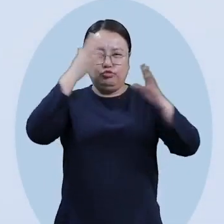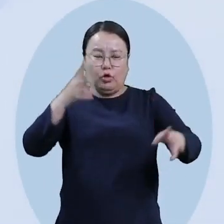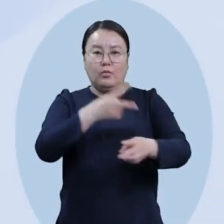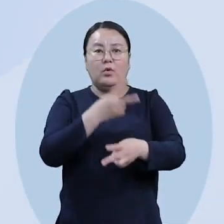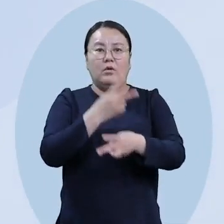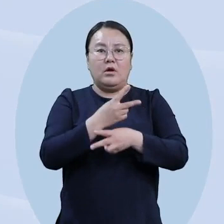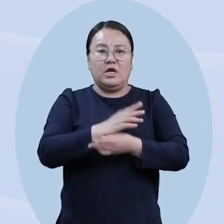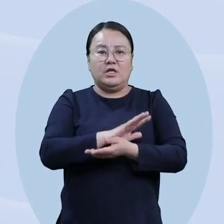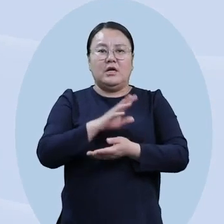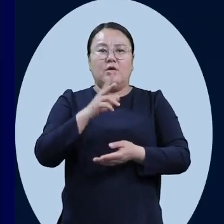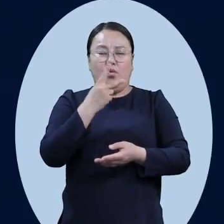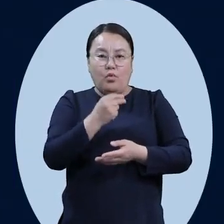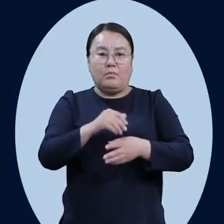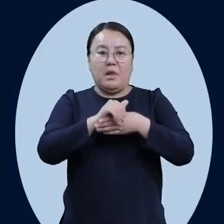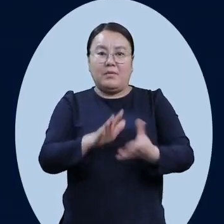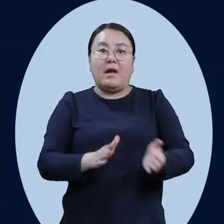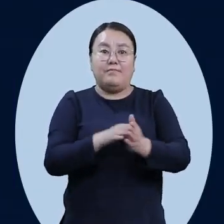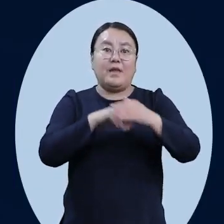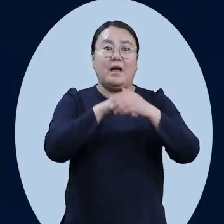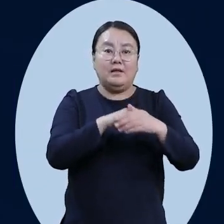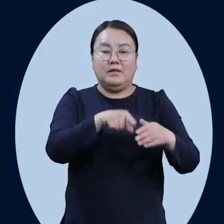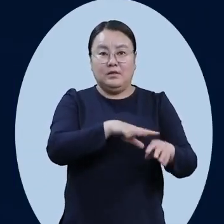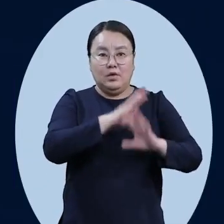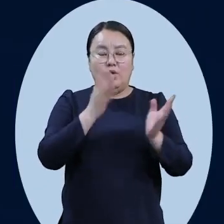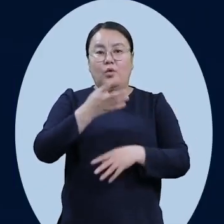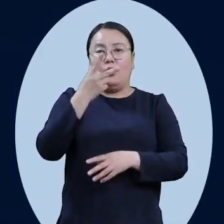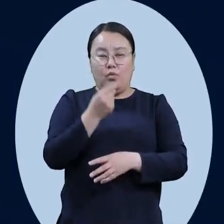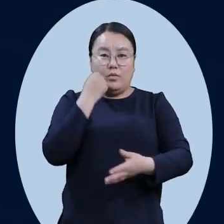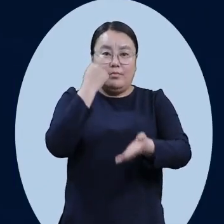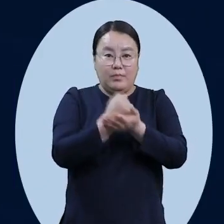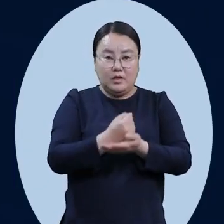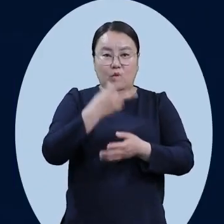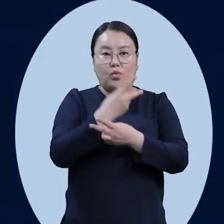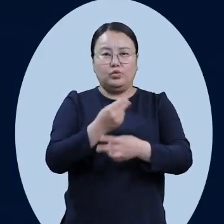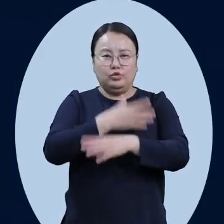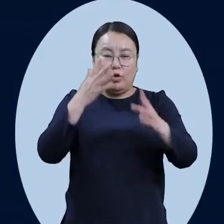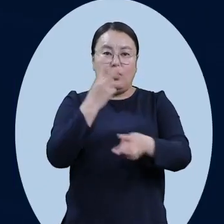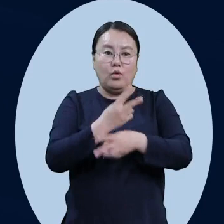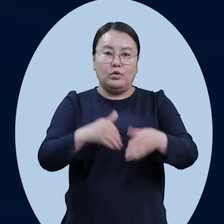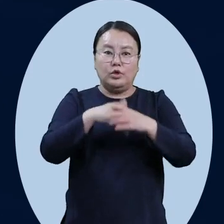уг эхийн хамт хадгална. Нотлон баталгаажуулсан эхийг үндсэн хуульд байршуулж,